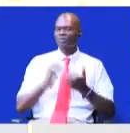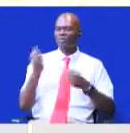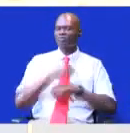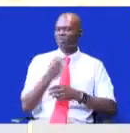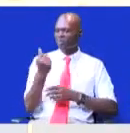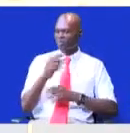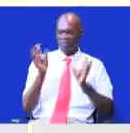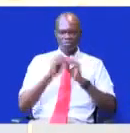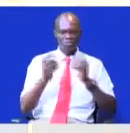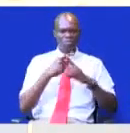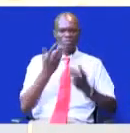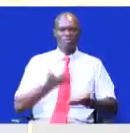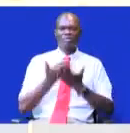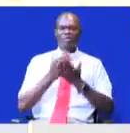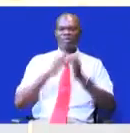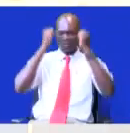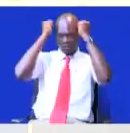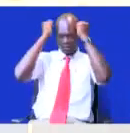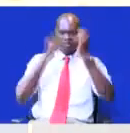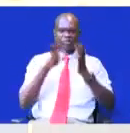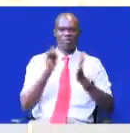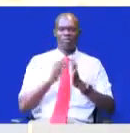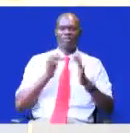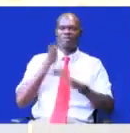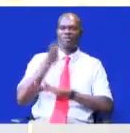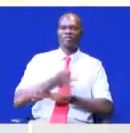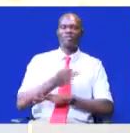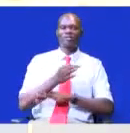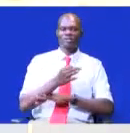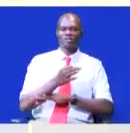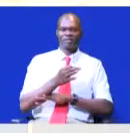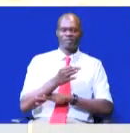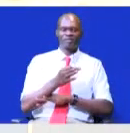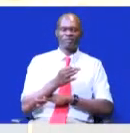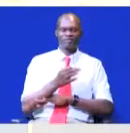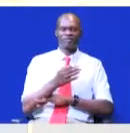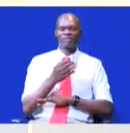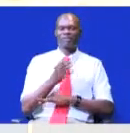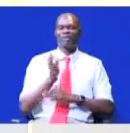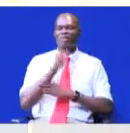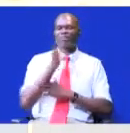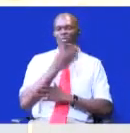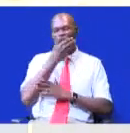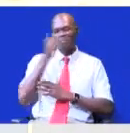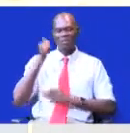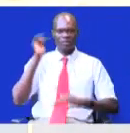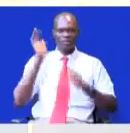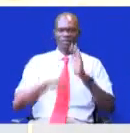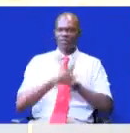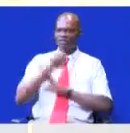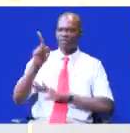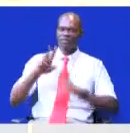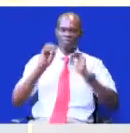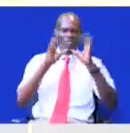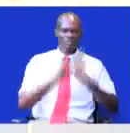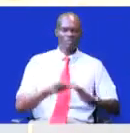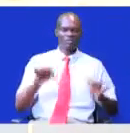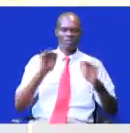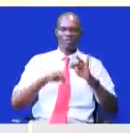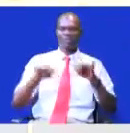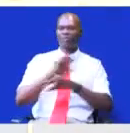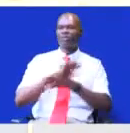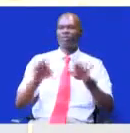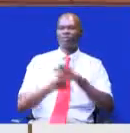Ibiro ni biro konyo nyithindo, mwana nyithindo go bio bed joma beo, mabeo, maloi e yore gite mag ngima gi e